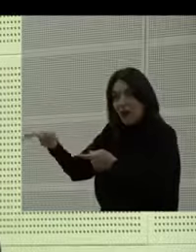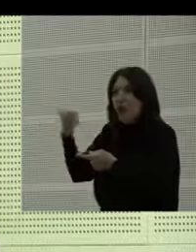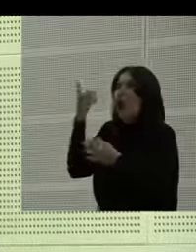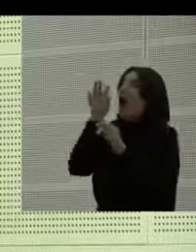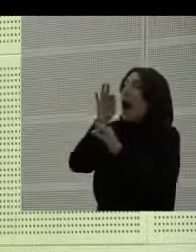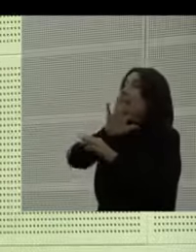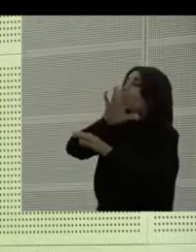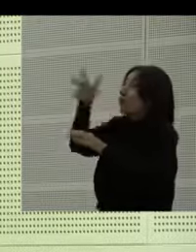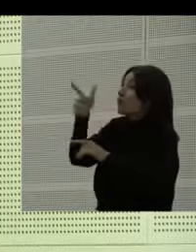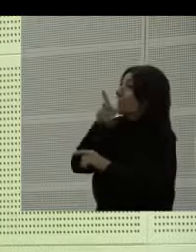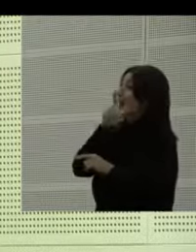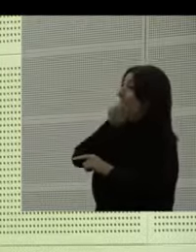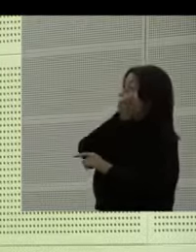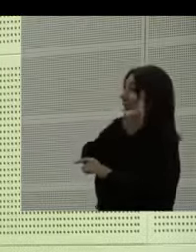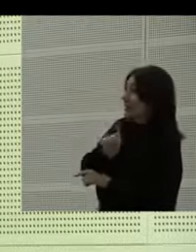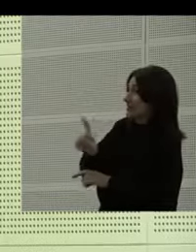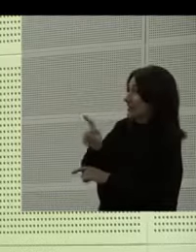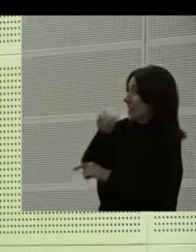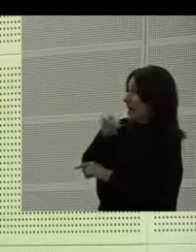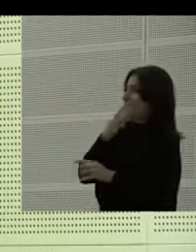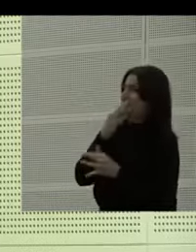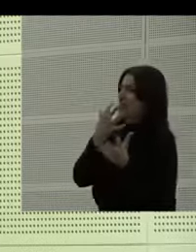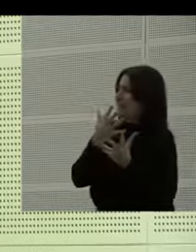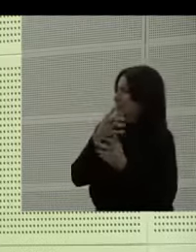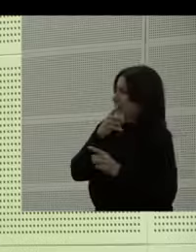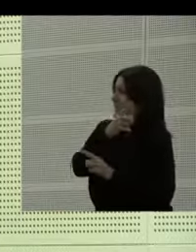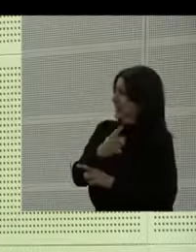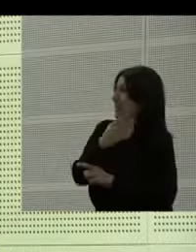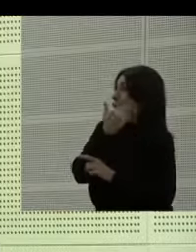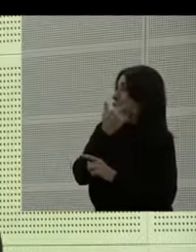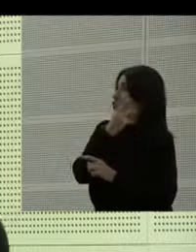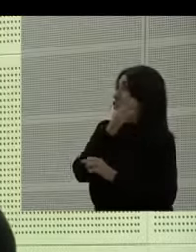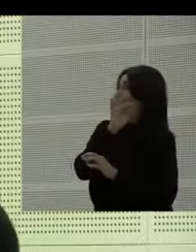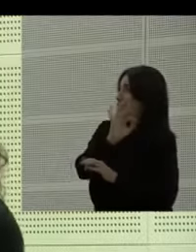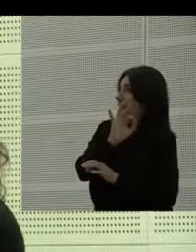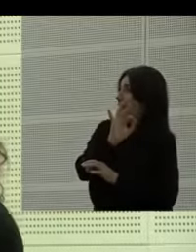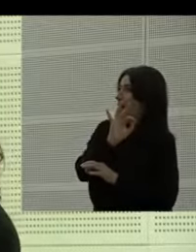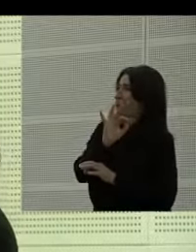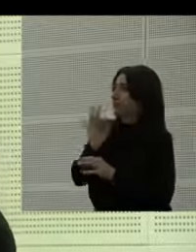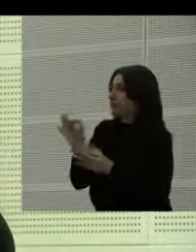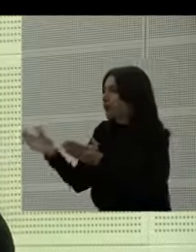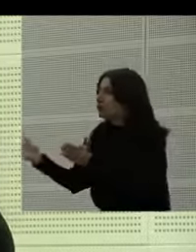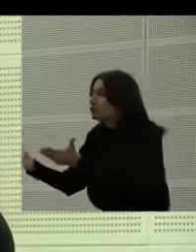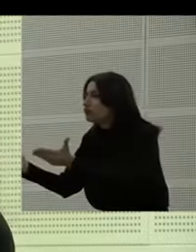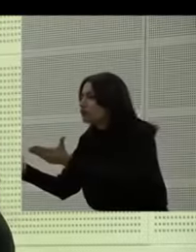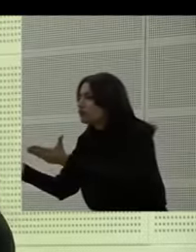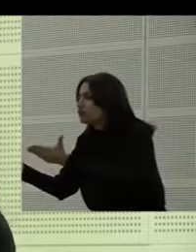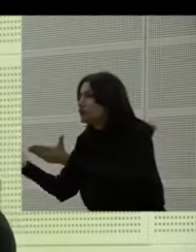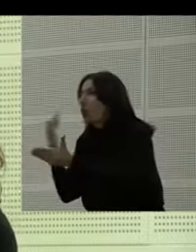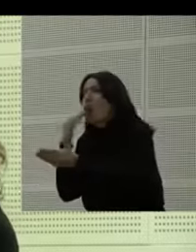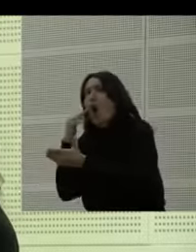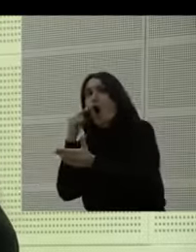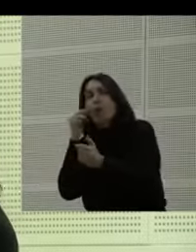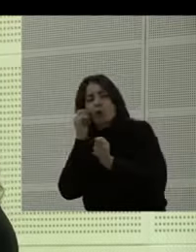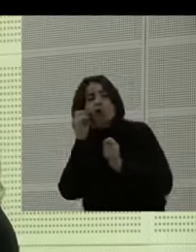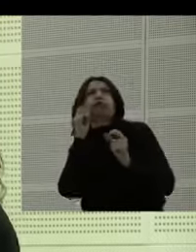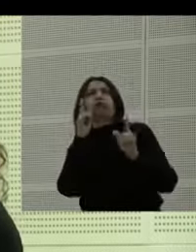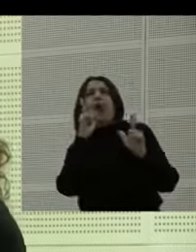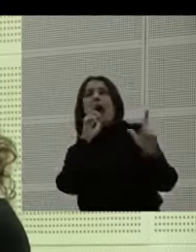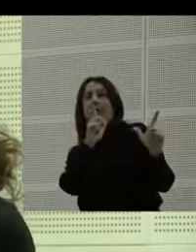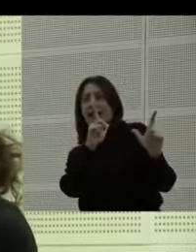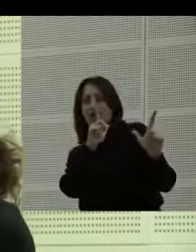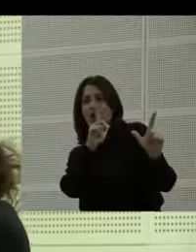un'altra ragazza bellissima che lo fa rinvenire. E lui, aprendo gli